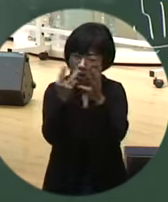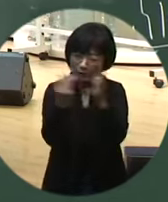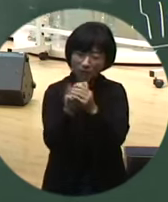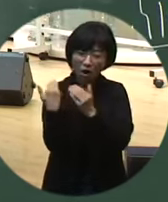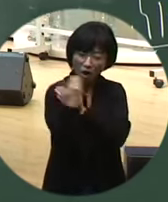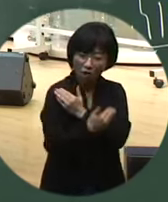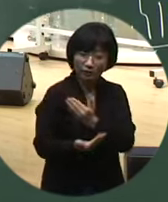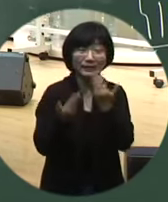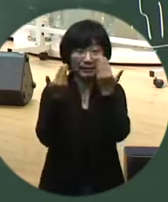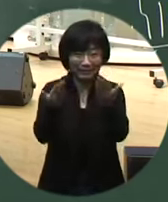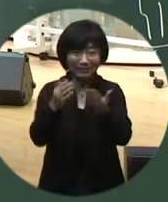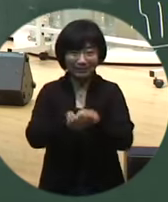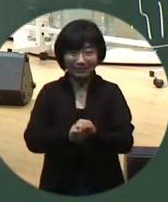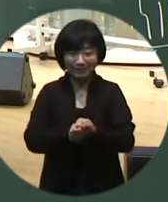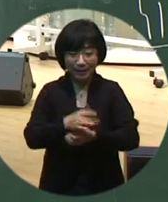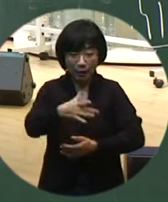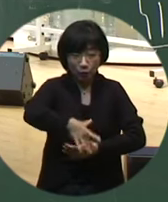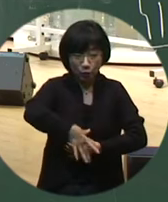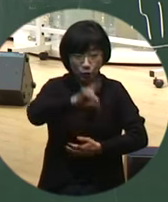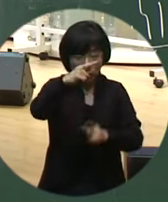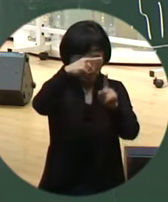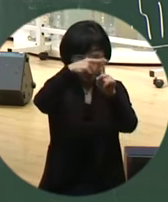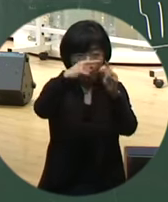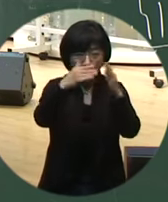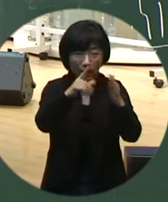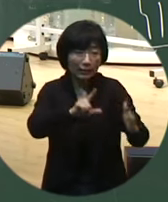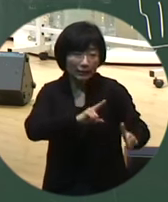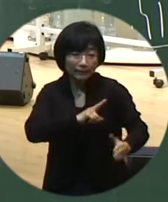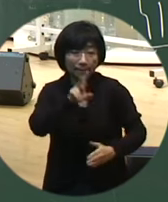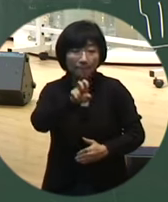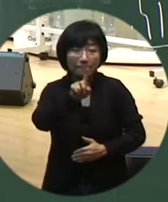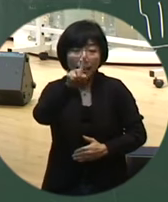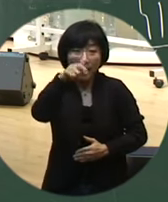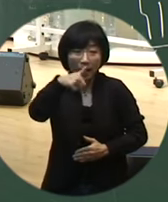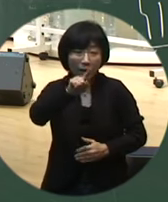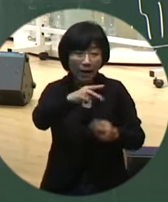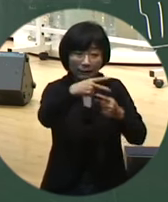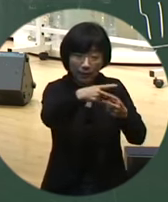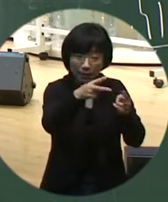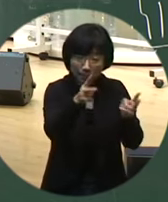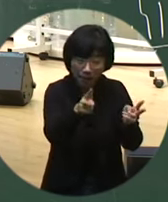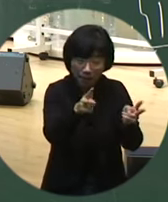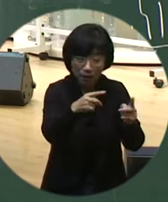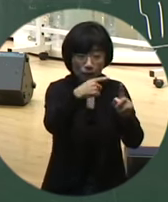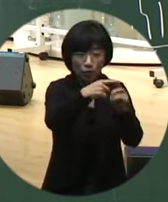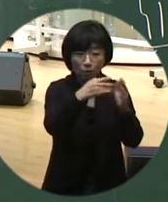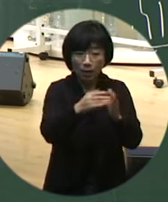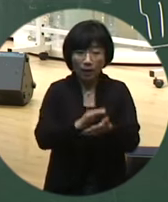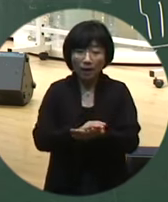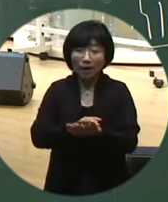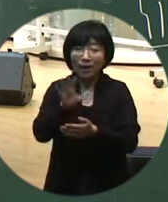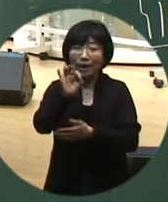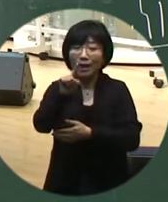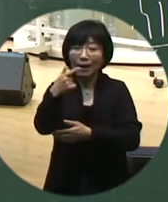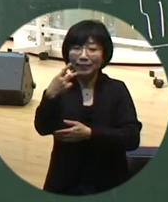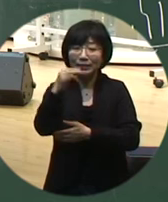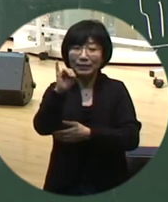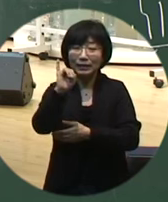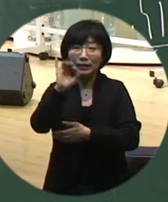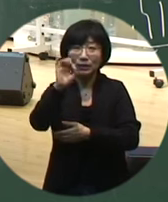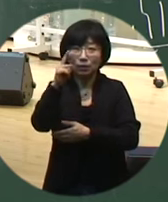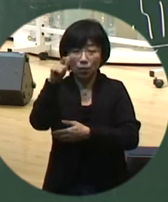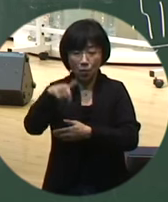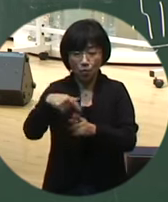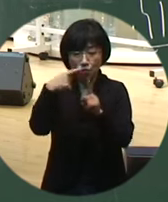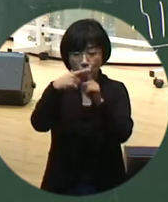초대교회 그러면은 마가다락방 교회죠. When we hear the early church, that's the Mark's Upper Room Church. 안디옥 교회. Antioch Church. 저 마게도니아 교회. And